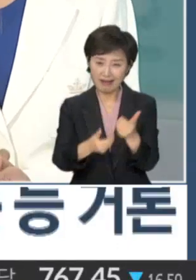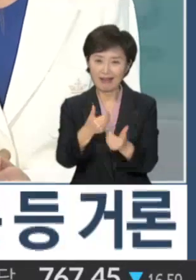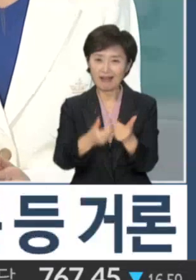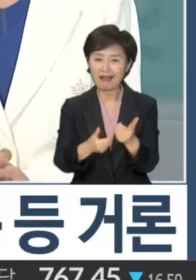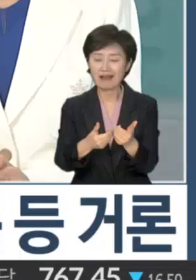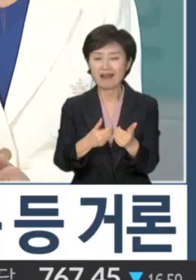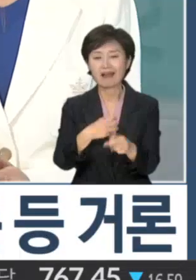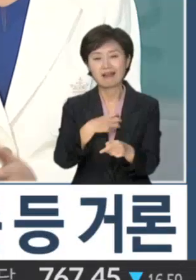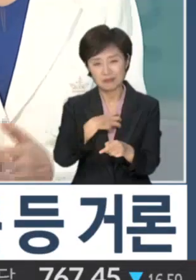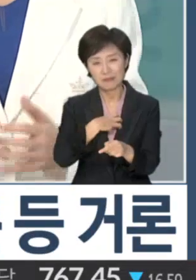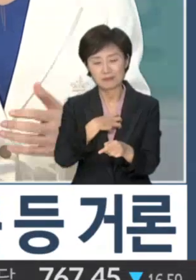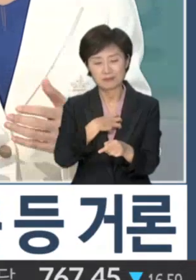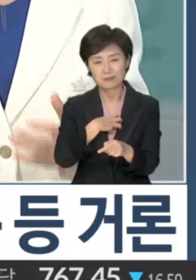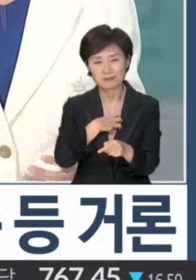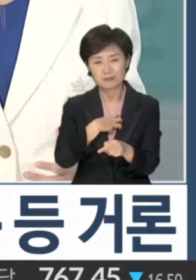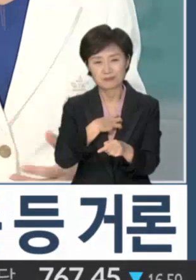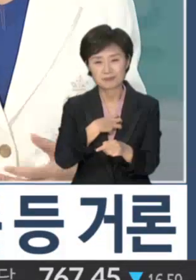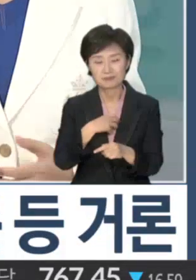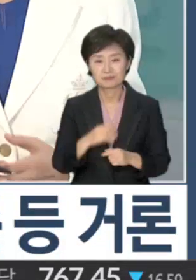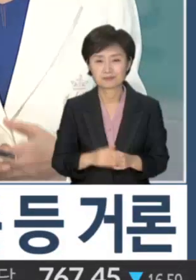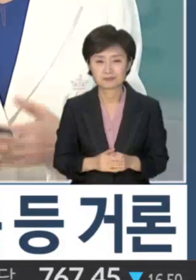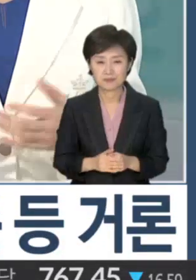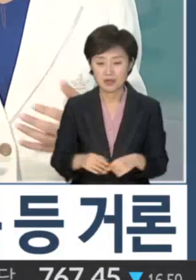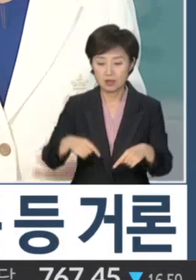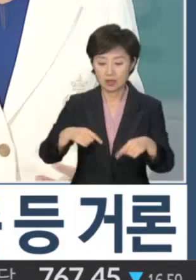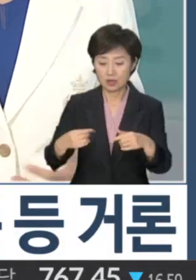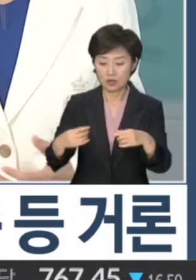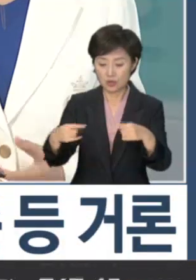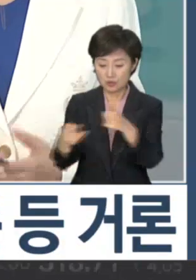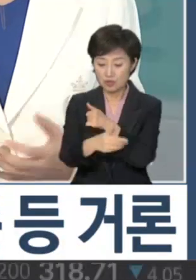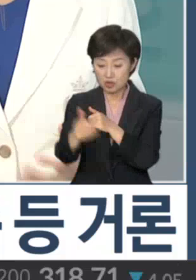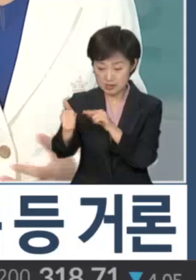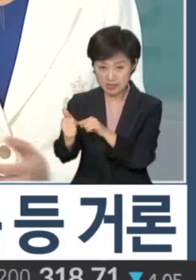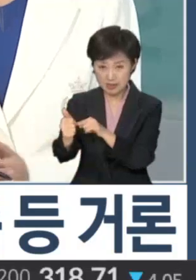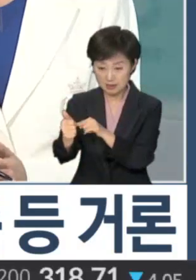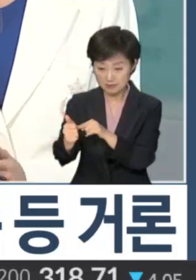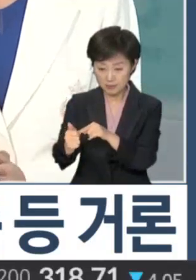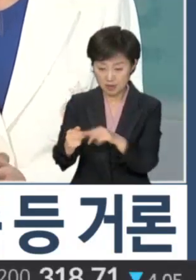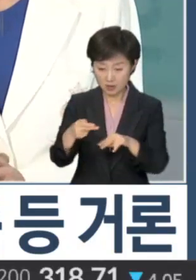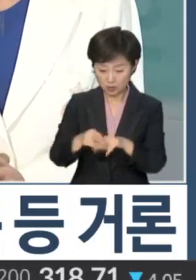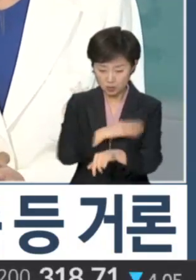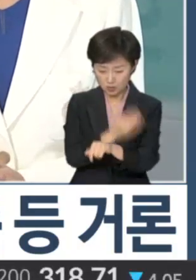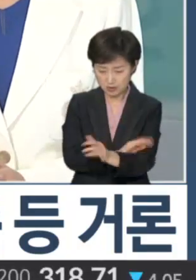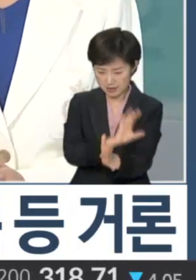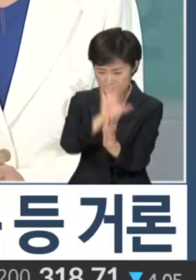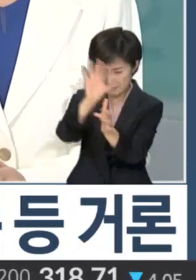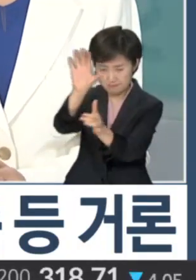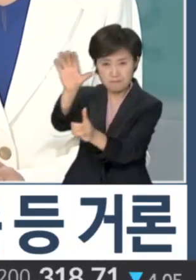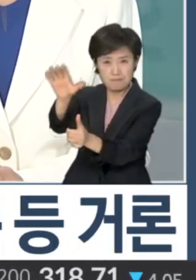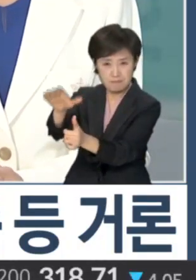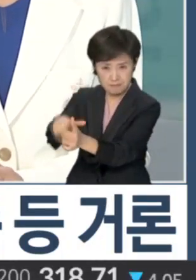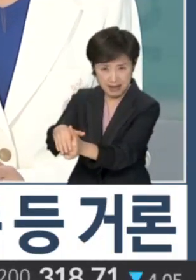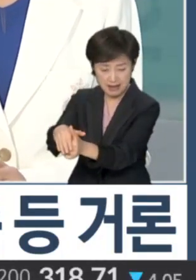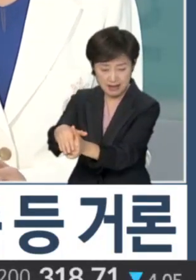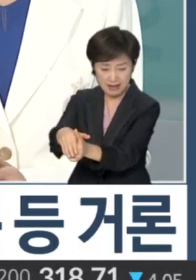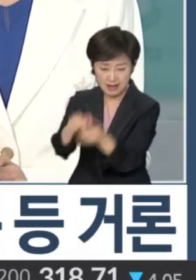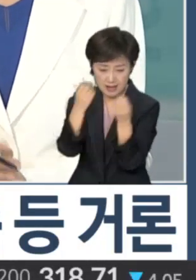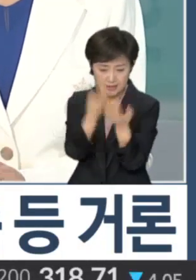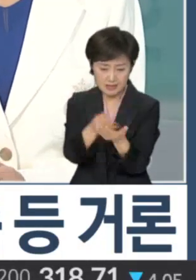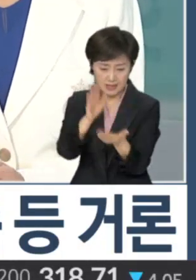갖게 됩니다. 그리고 실제로 전권을 갖고 공천부터 해서 당을 쇄신하는 그런